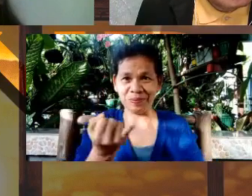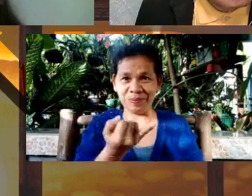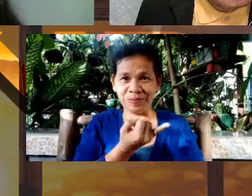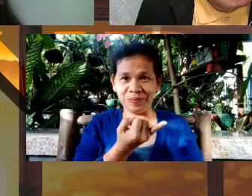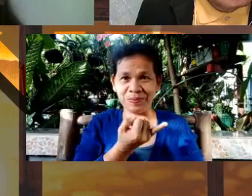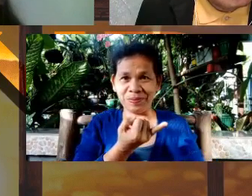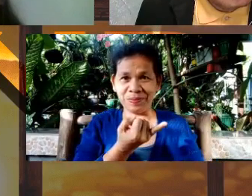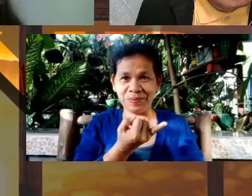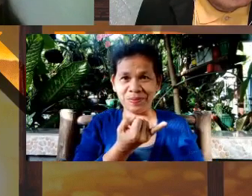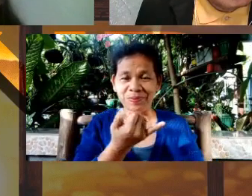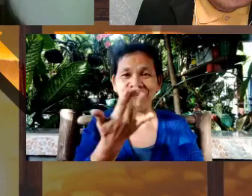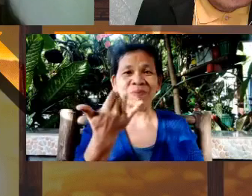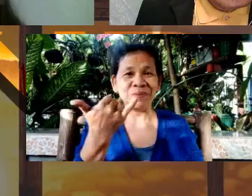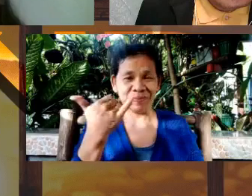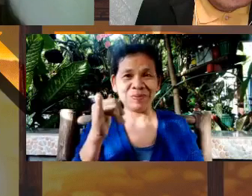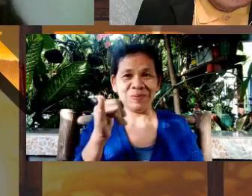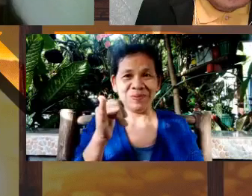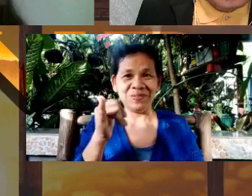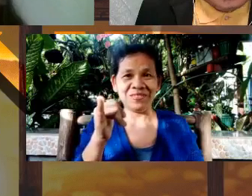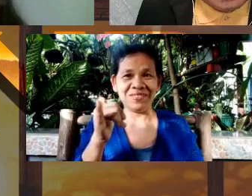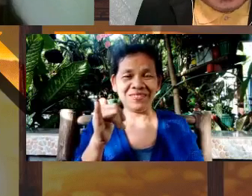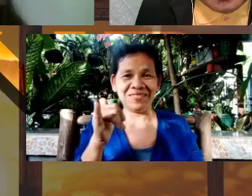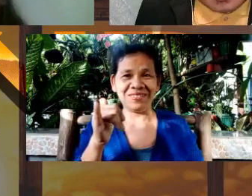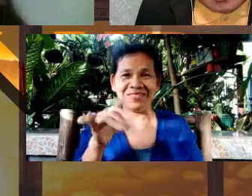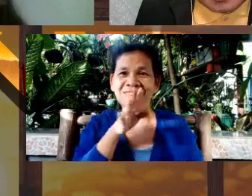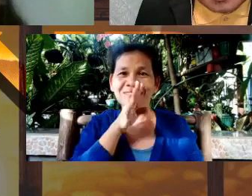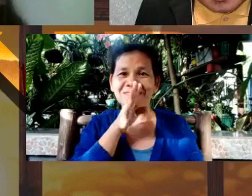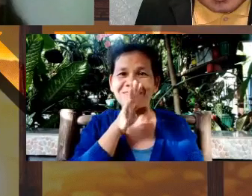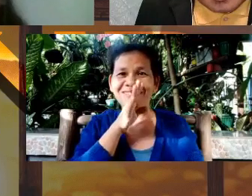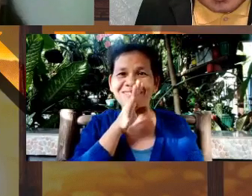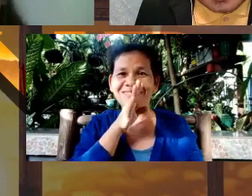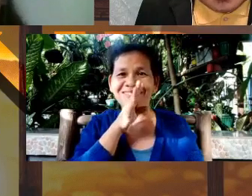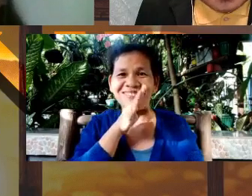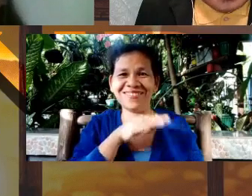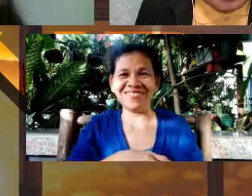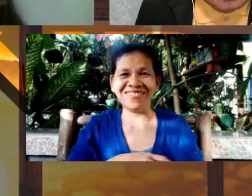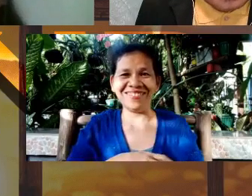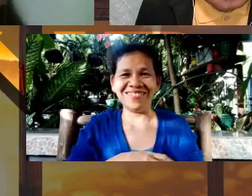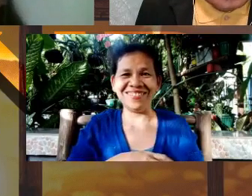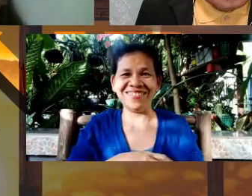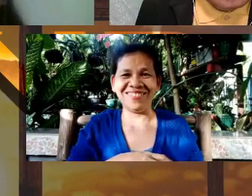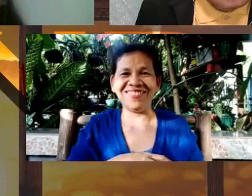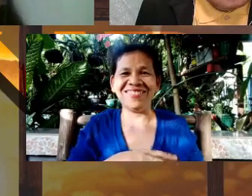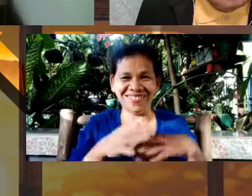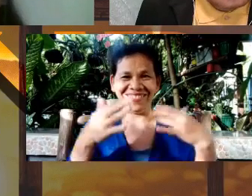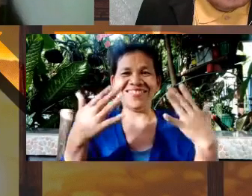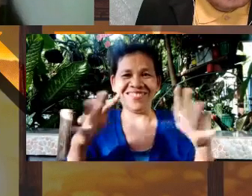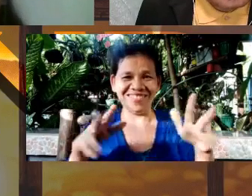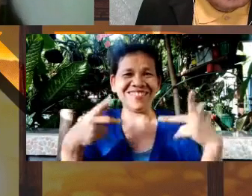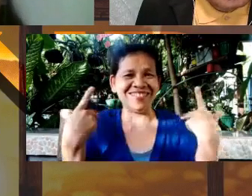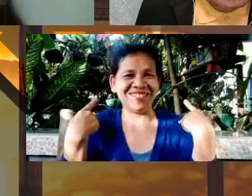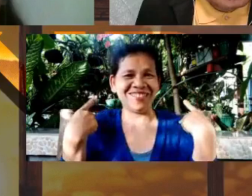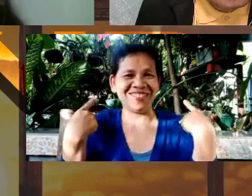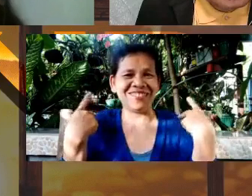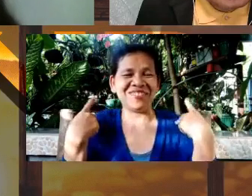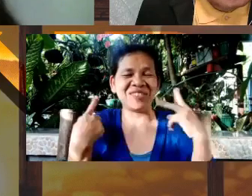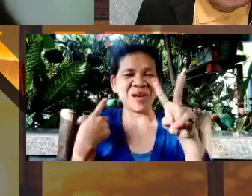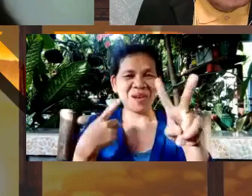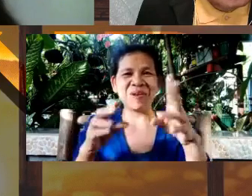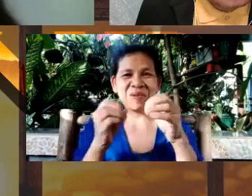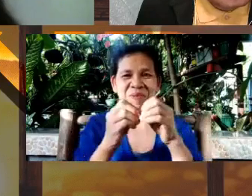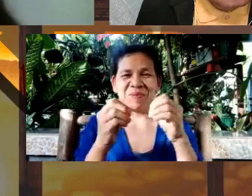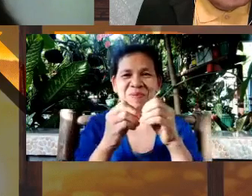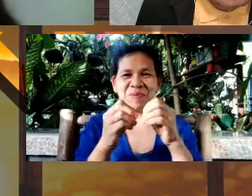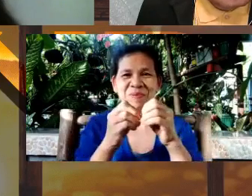ay mag-speaker. Pero halos si Dyra na lang yata at may dalawa pang mga kabataan tumanggap. Ang iba po